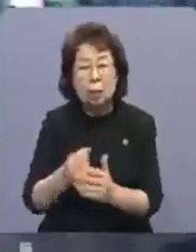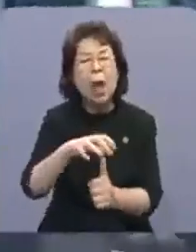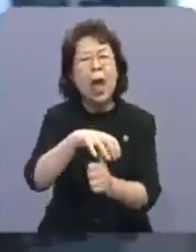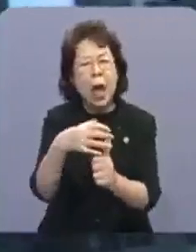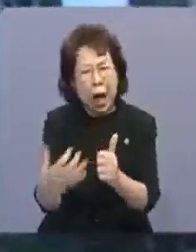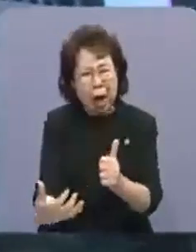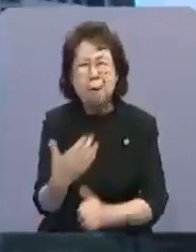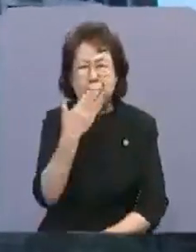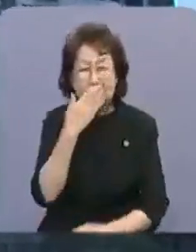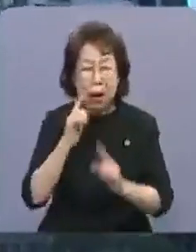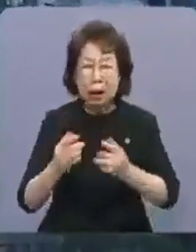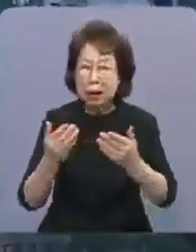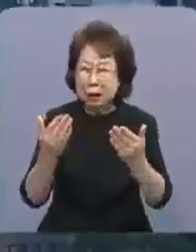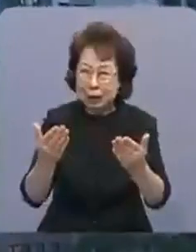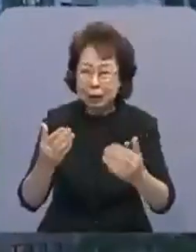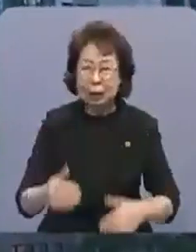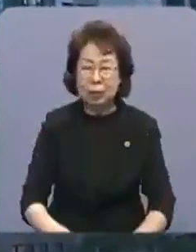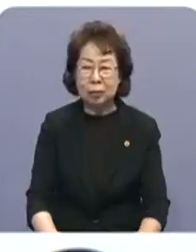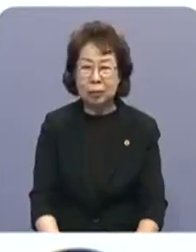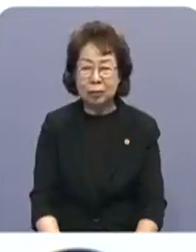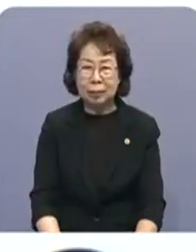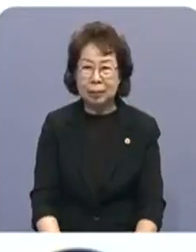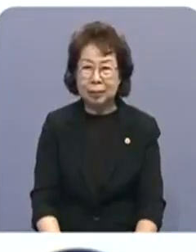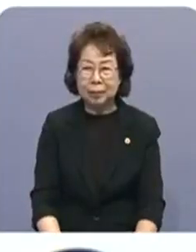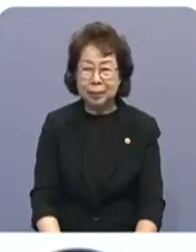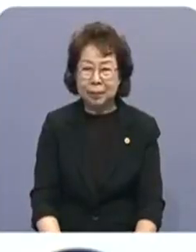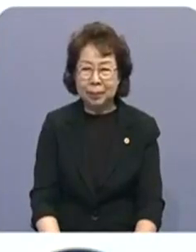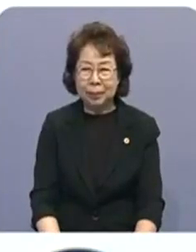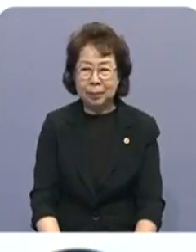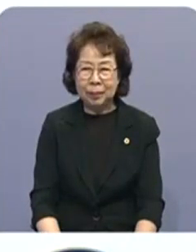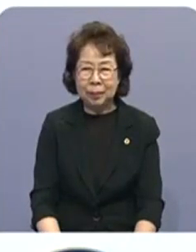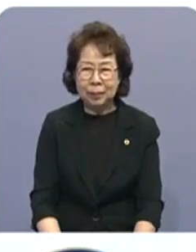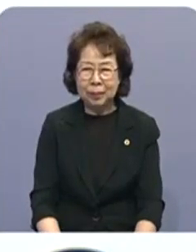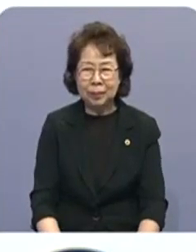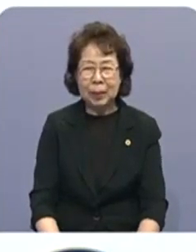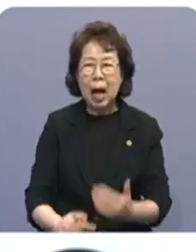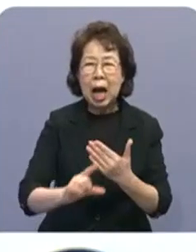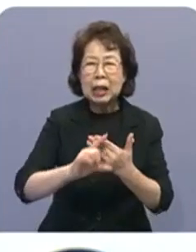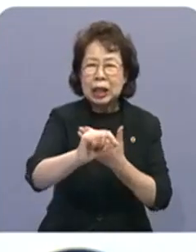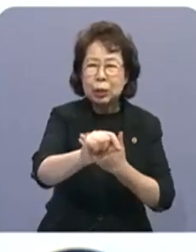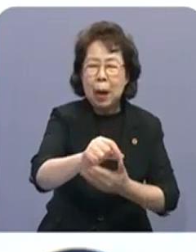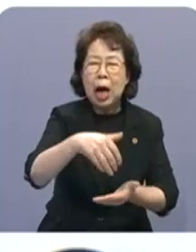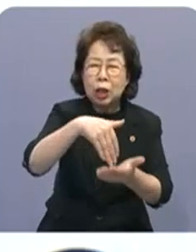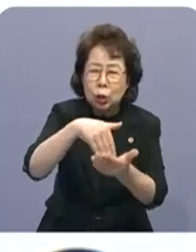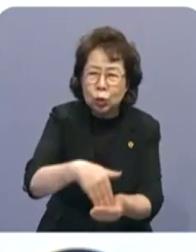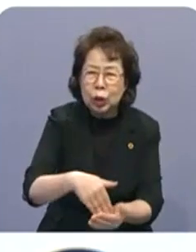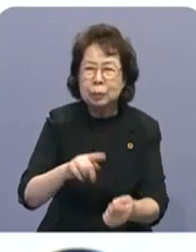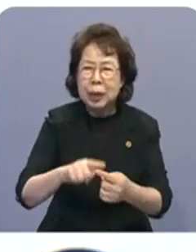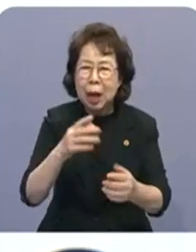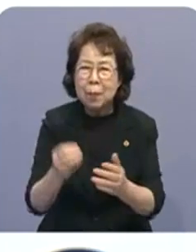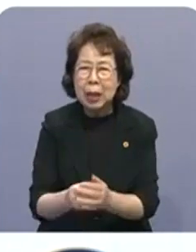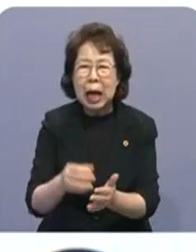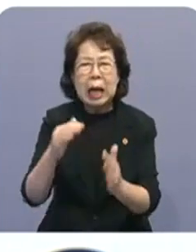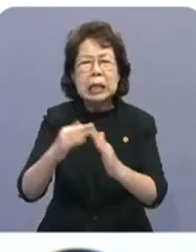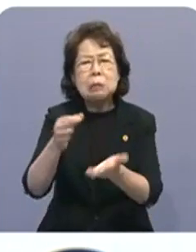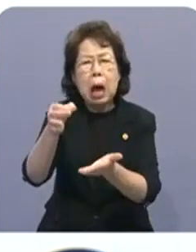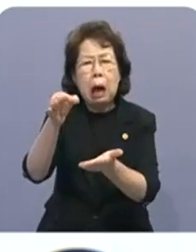것으로 전해졌습니다. 지방을 중심으로 해서 주택 집값 하향 안정세가